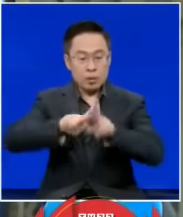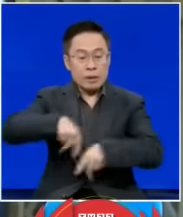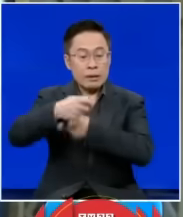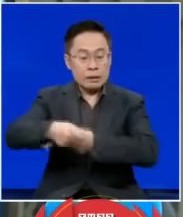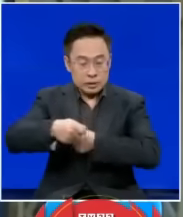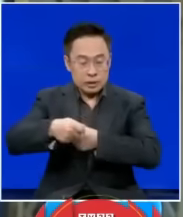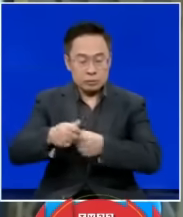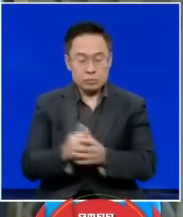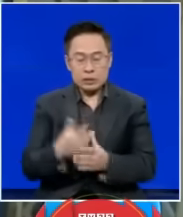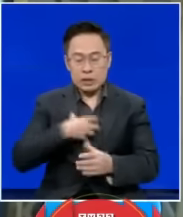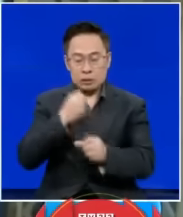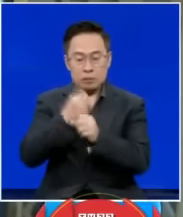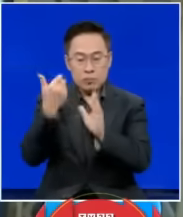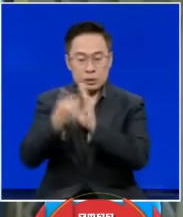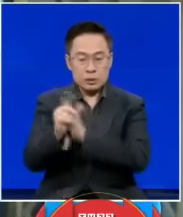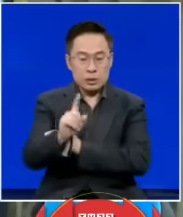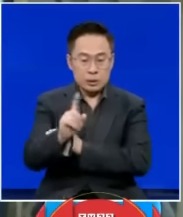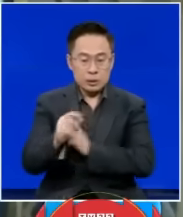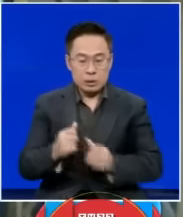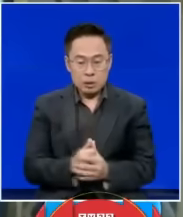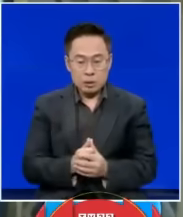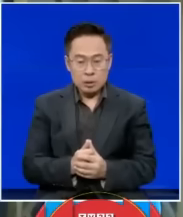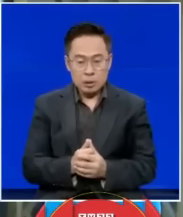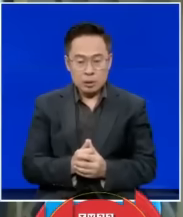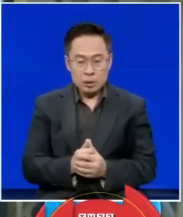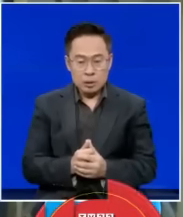พื้นที่ภาคอีสานนะครับ ก็ทุกอย่